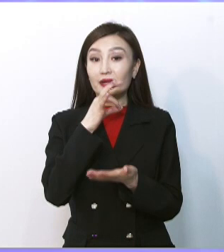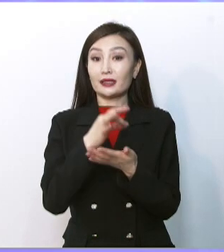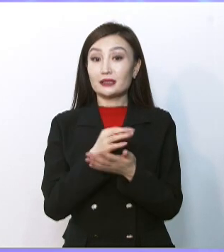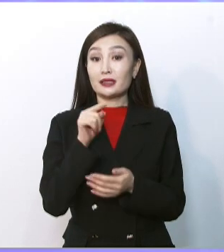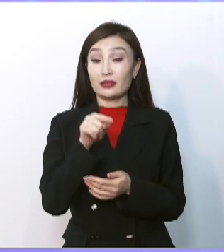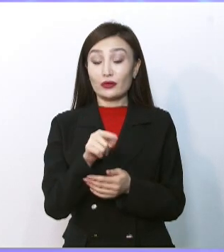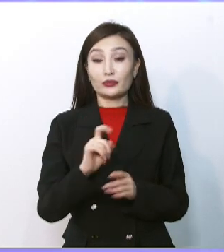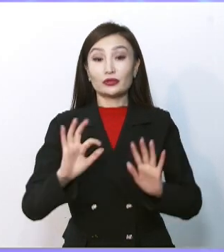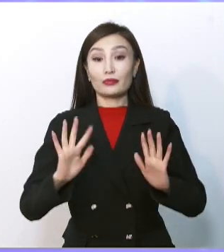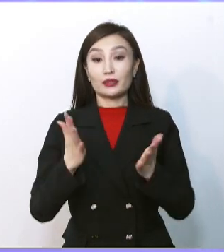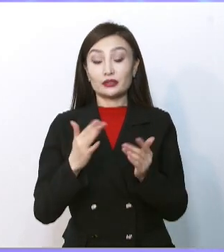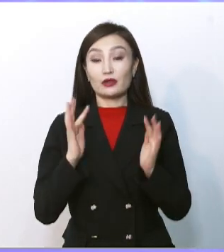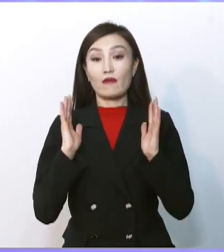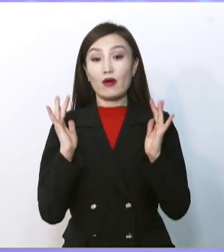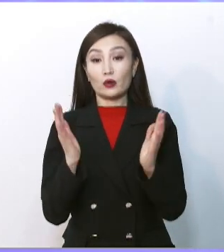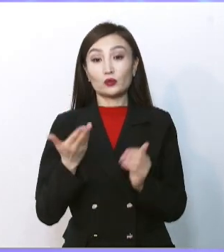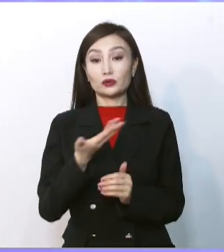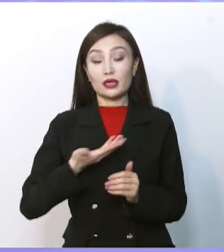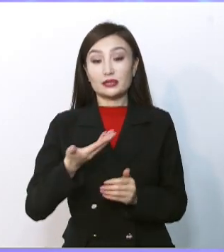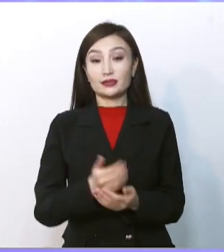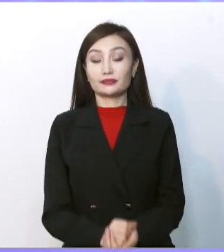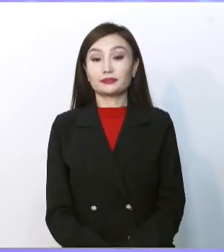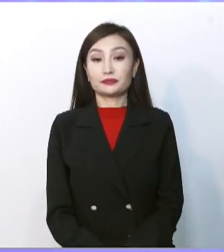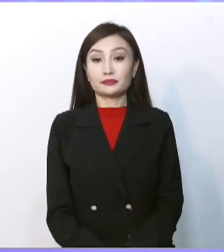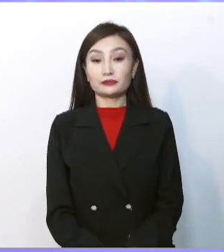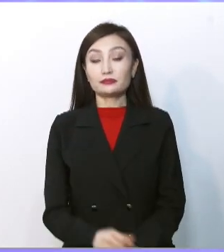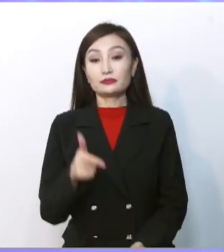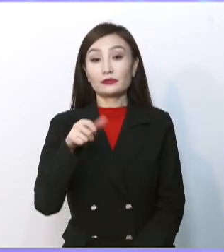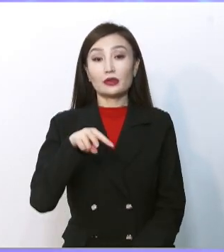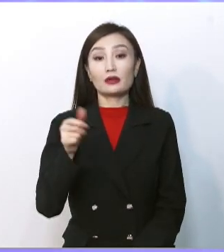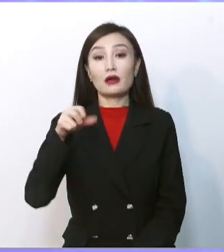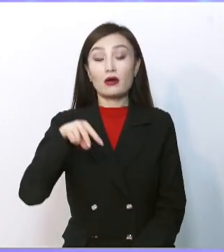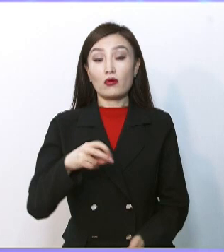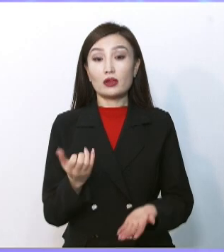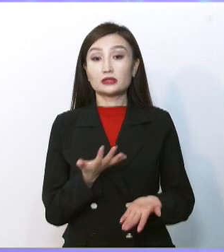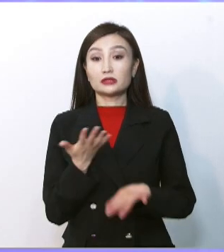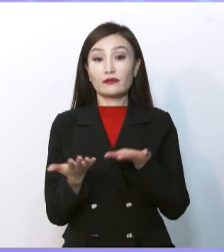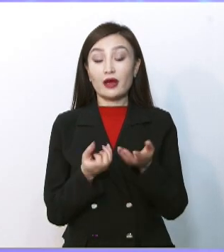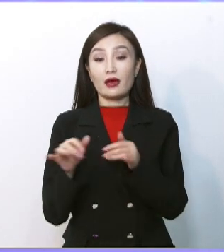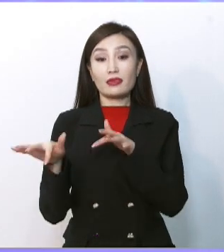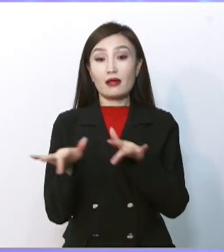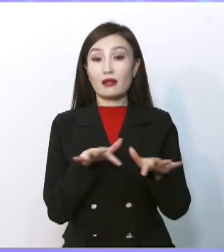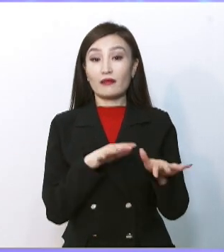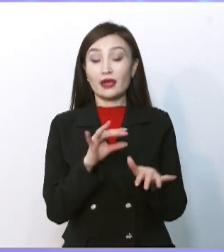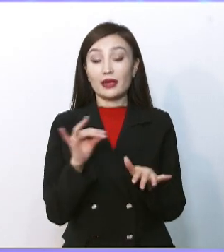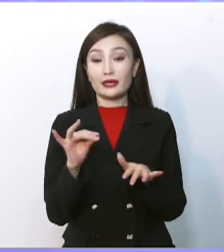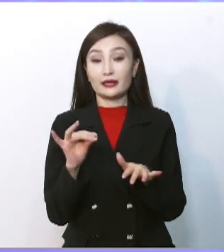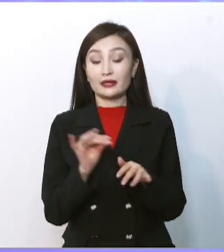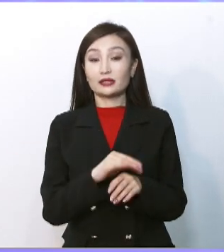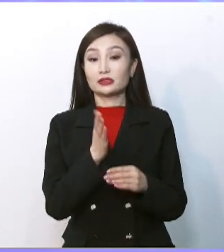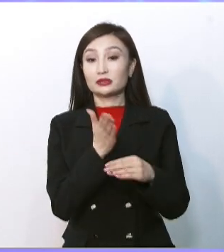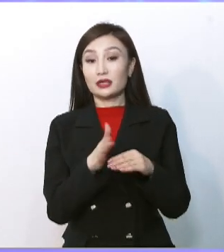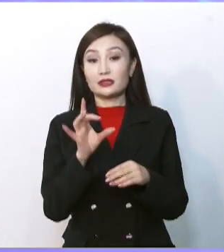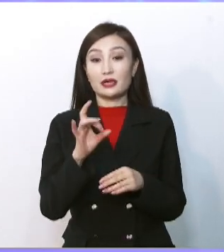том, что происходит вокруг нас. Глагол – живая, деловая и деятельная